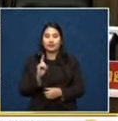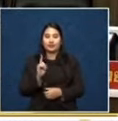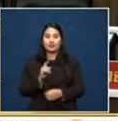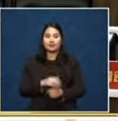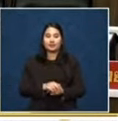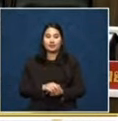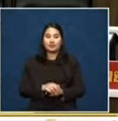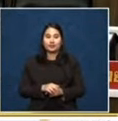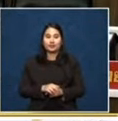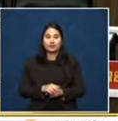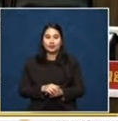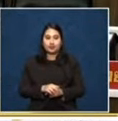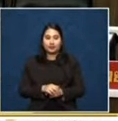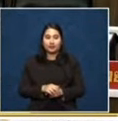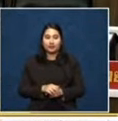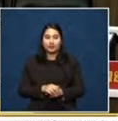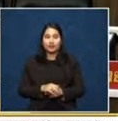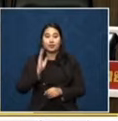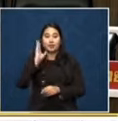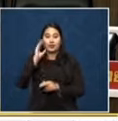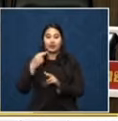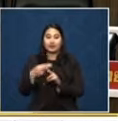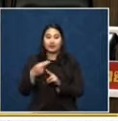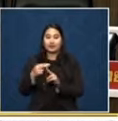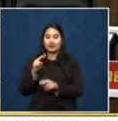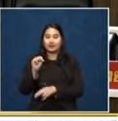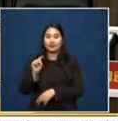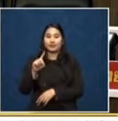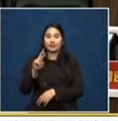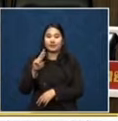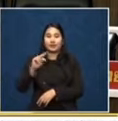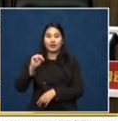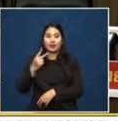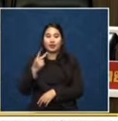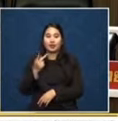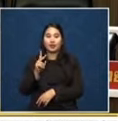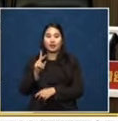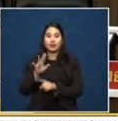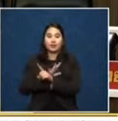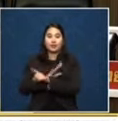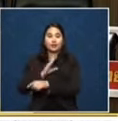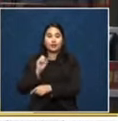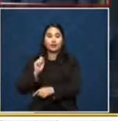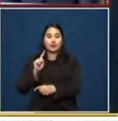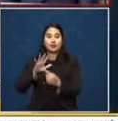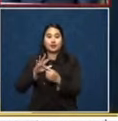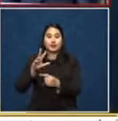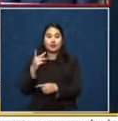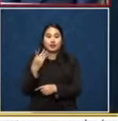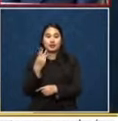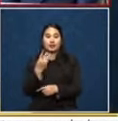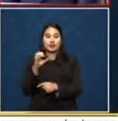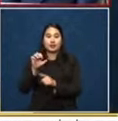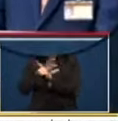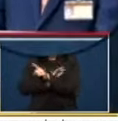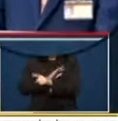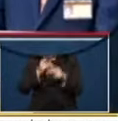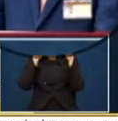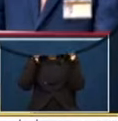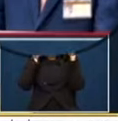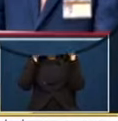ทุก์จากนายณรงค์ศักดิ์ทองสนายกเทศบาลตำบลู